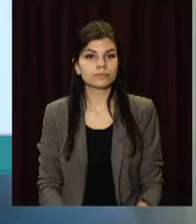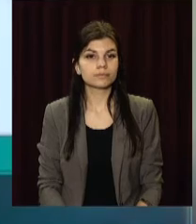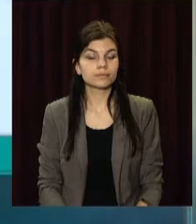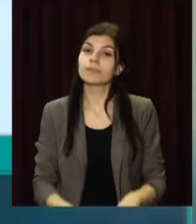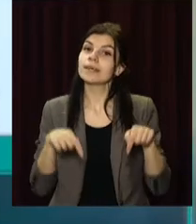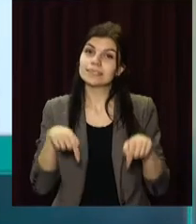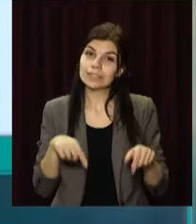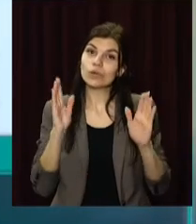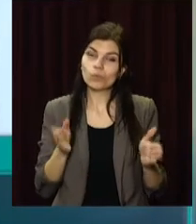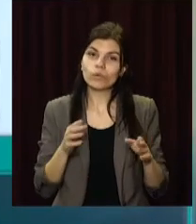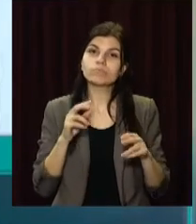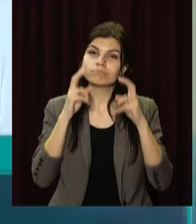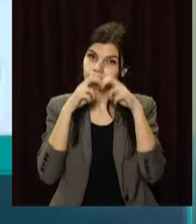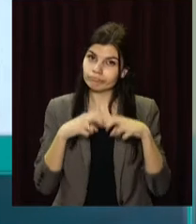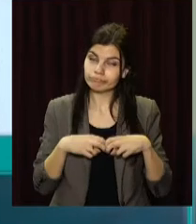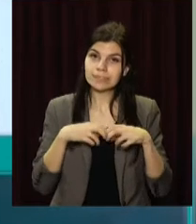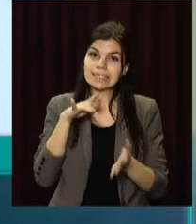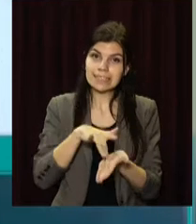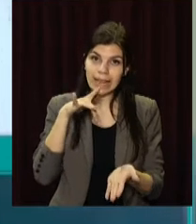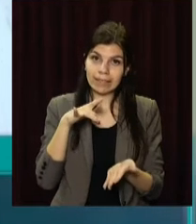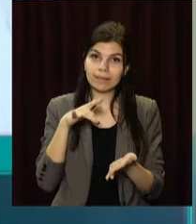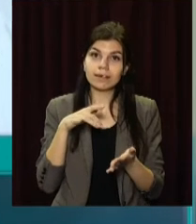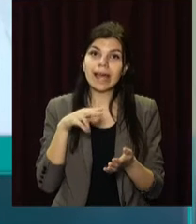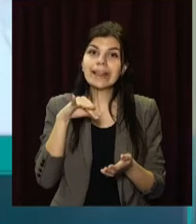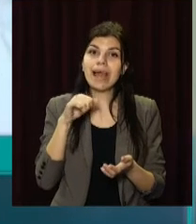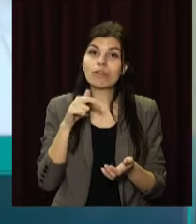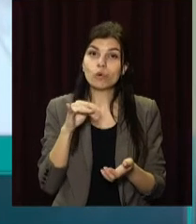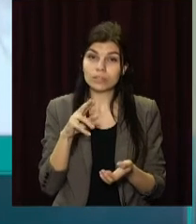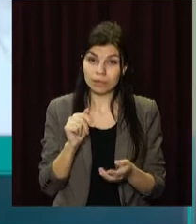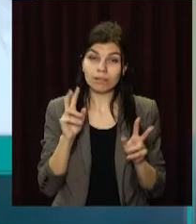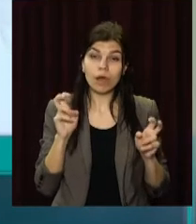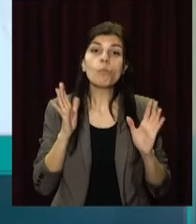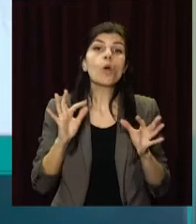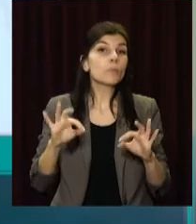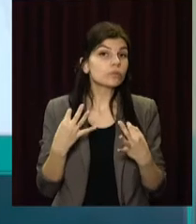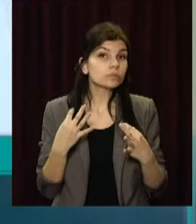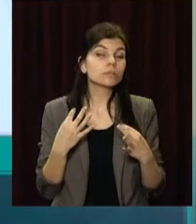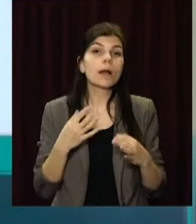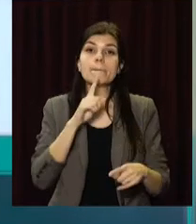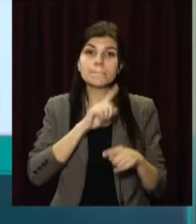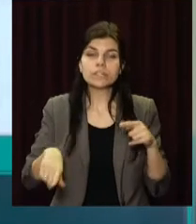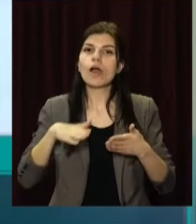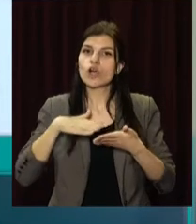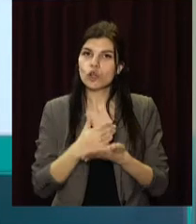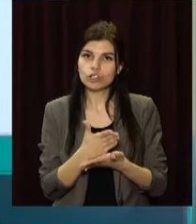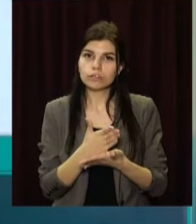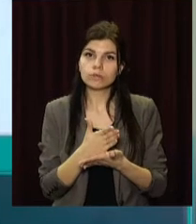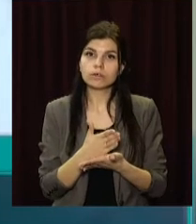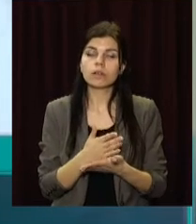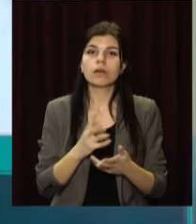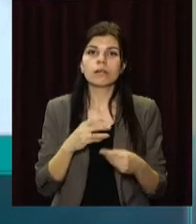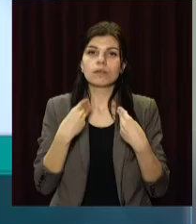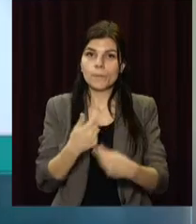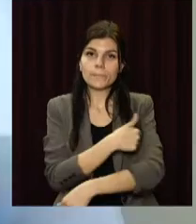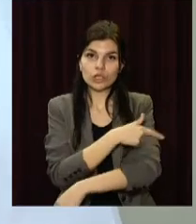Тут буде діагностичний центр, який буде дозволяти нам швидко, якісно